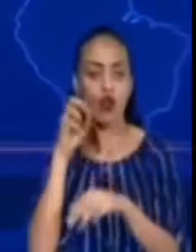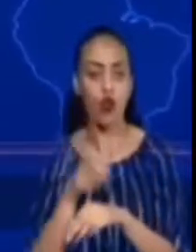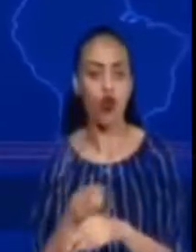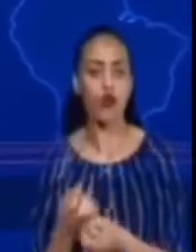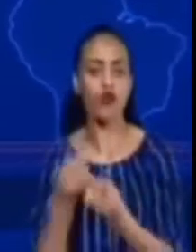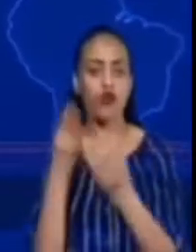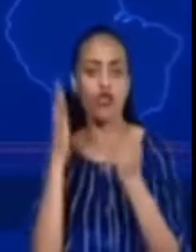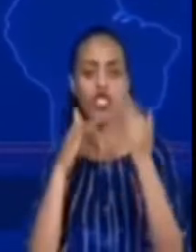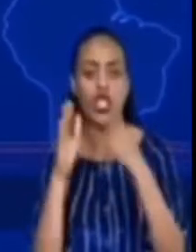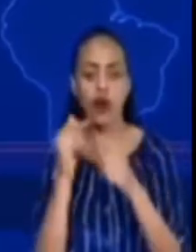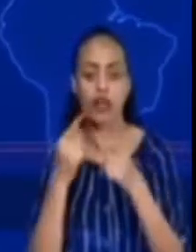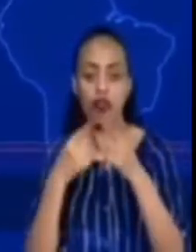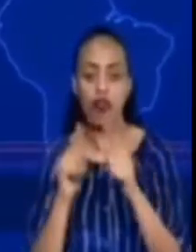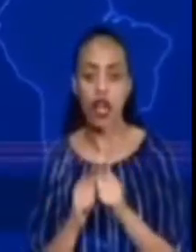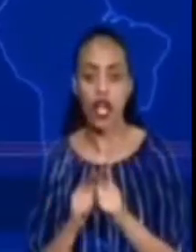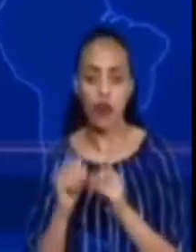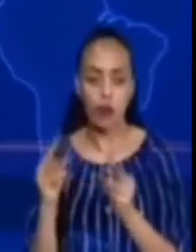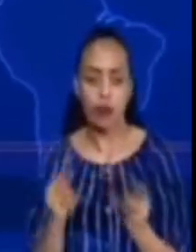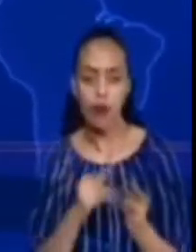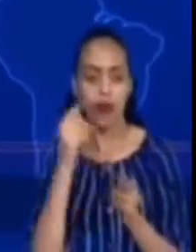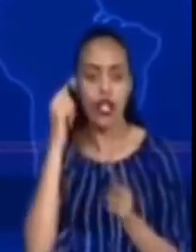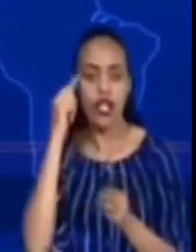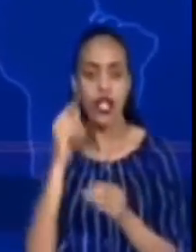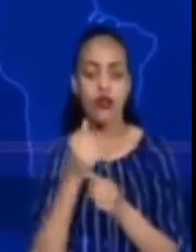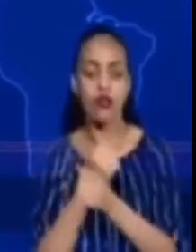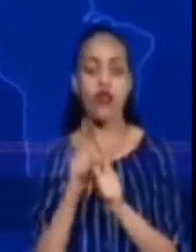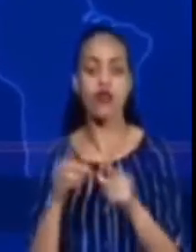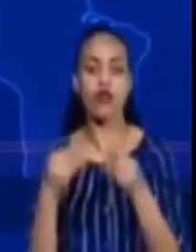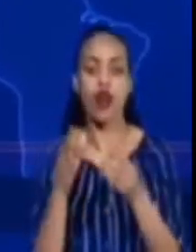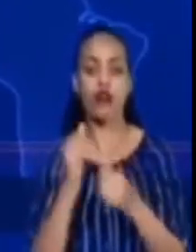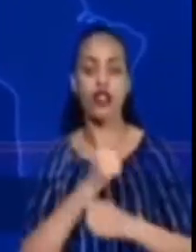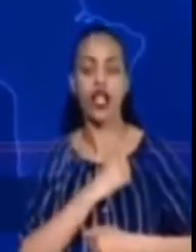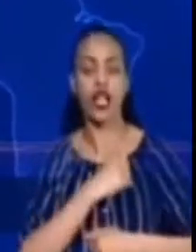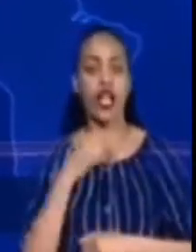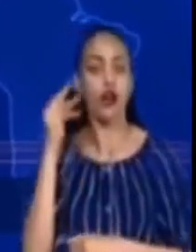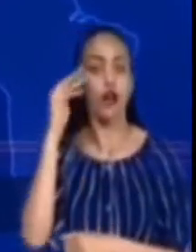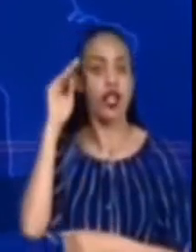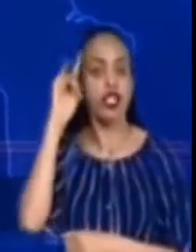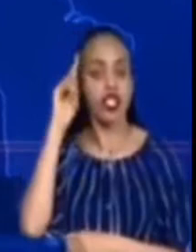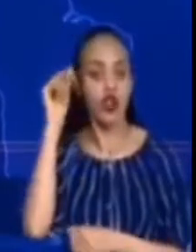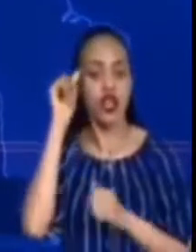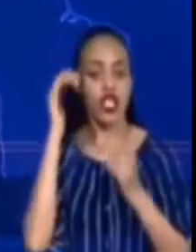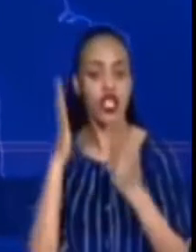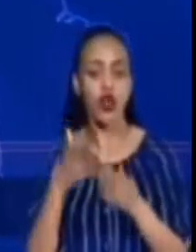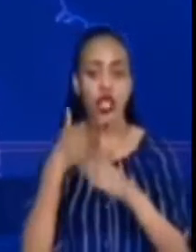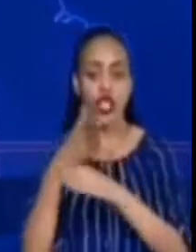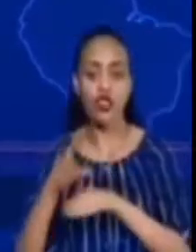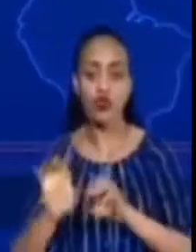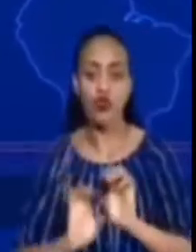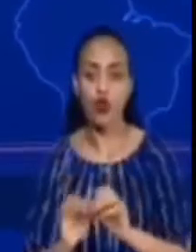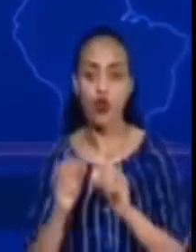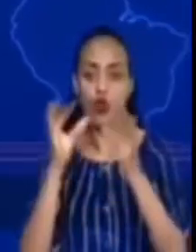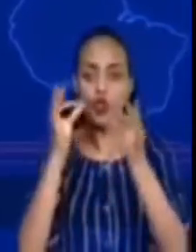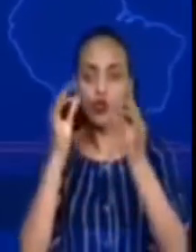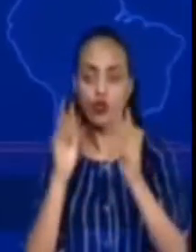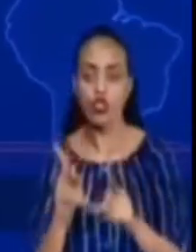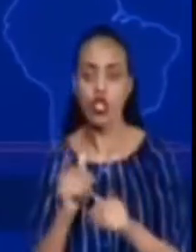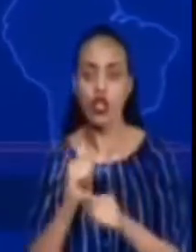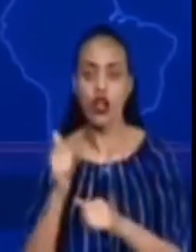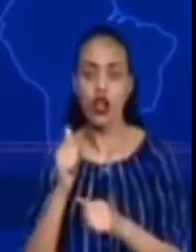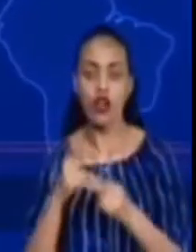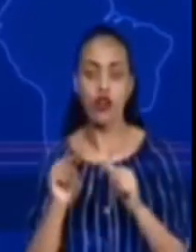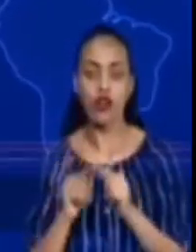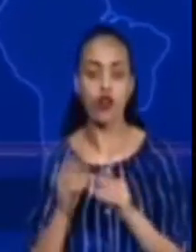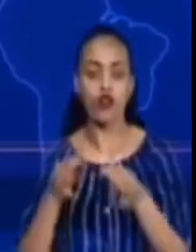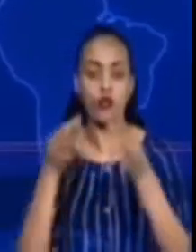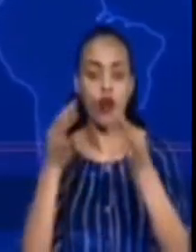ሙስሊም አልሞተም ወይ ምን ነው ሙስሊሞቹ ሲሞት መልስ አልተናገርም ምን ነው ለሙስሊሞች የእውነት ኢትዮጵያዊ ቢሆን ለኢትዮጵያ